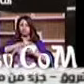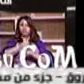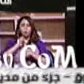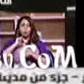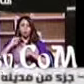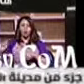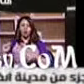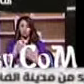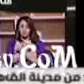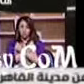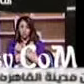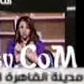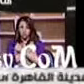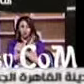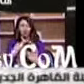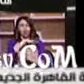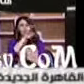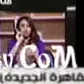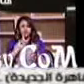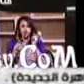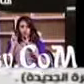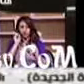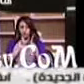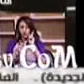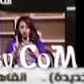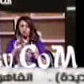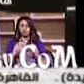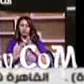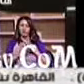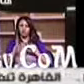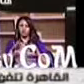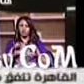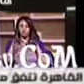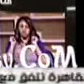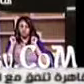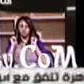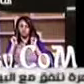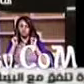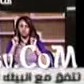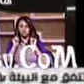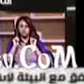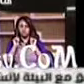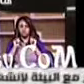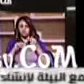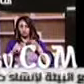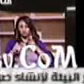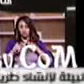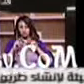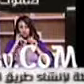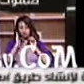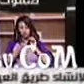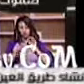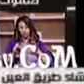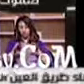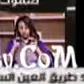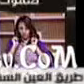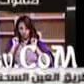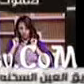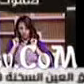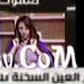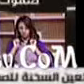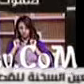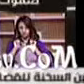المرشحين فرشح ن اسم المهندس عد الحياض لانه كفاءه عاليه حقيقه يعني ماسك التنميه والاسكان والتعمير في جنوب الصعيد